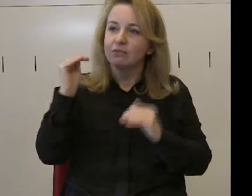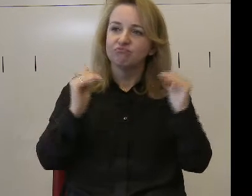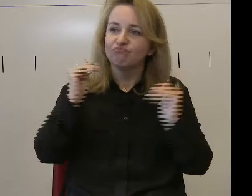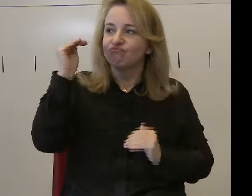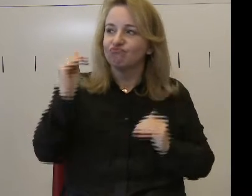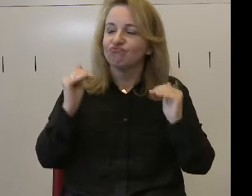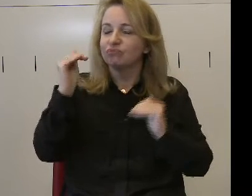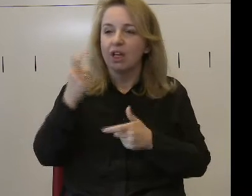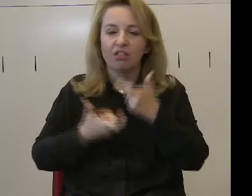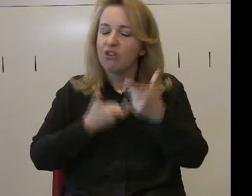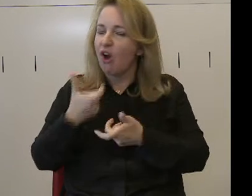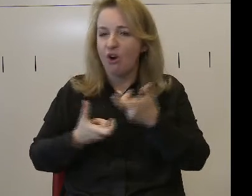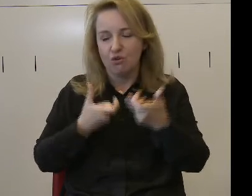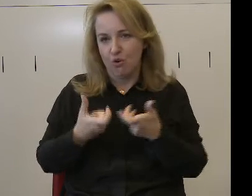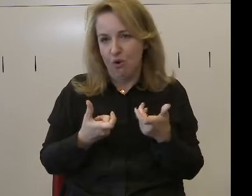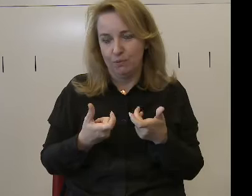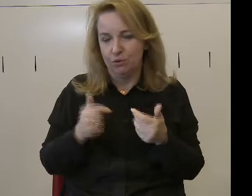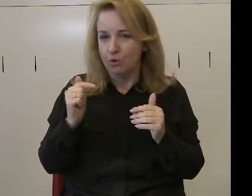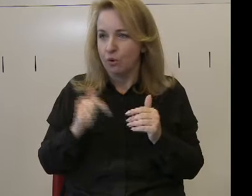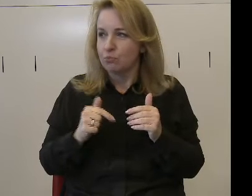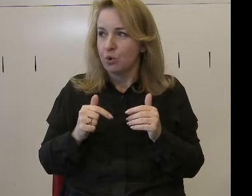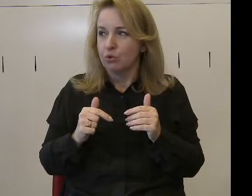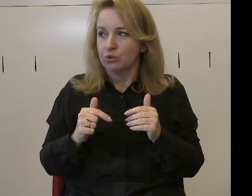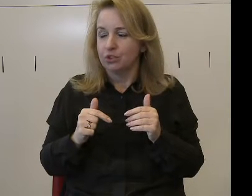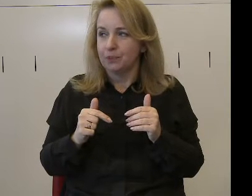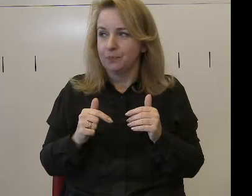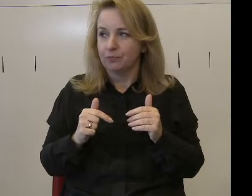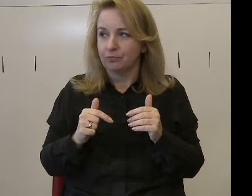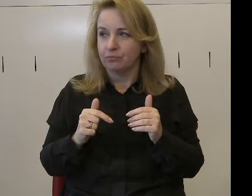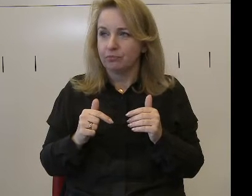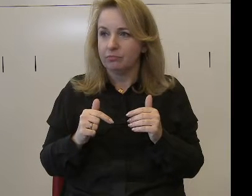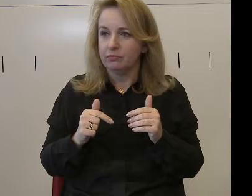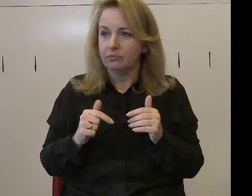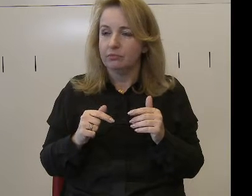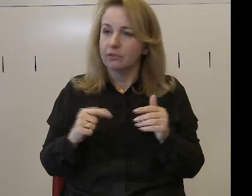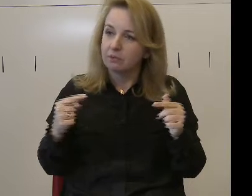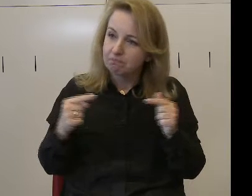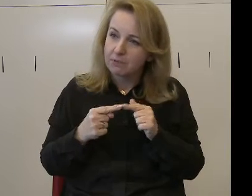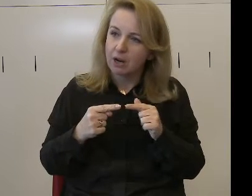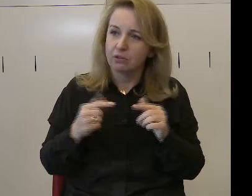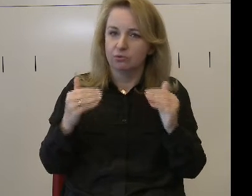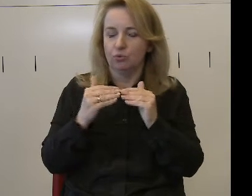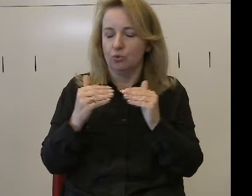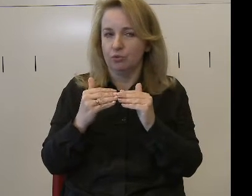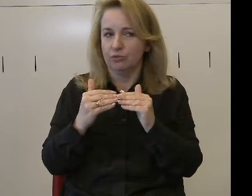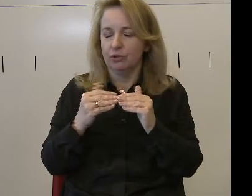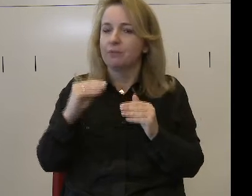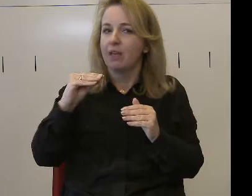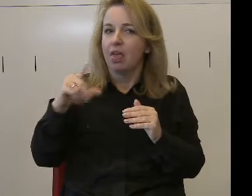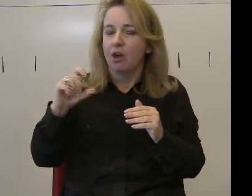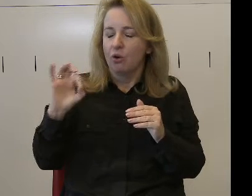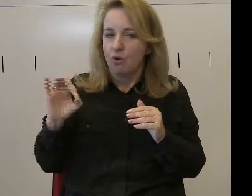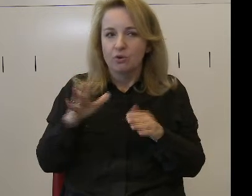nierównowagi, jeśli chodzi o punkt wyjściowy aktorów na scenie ekonomicznej. I wreszcie ekosystemy. Ekosystemy